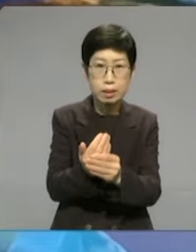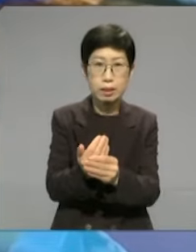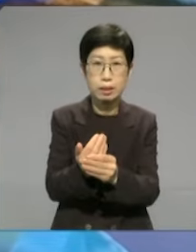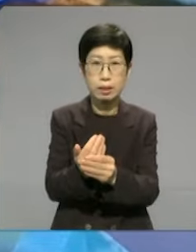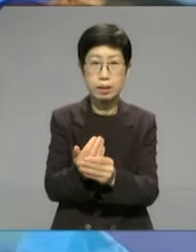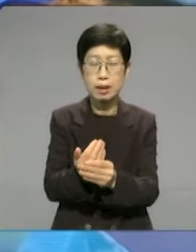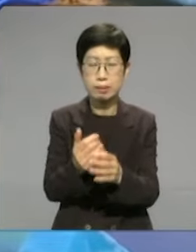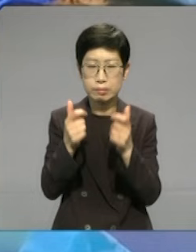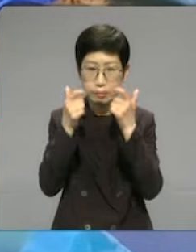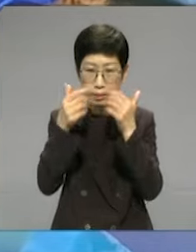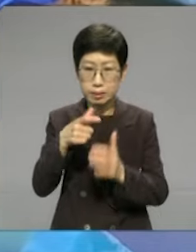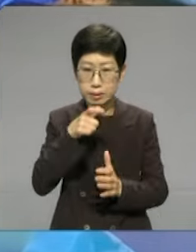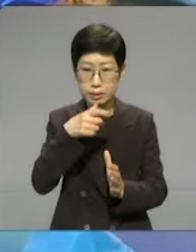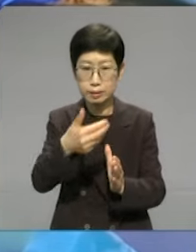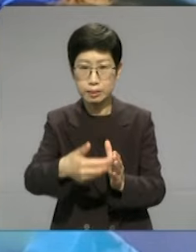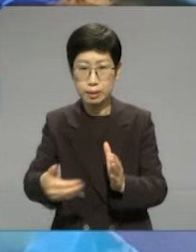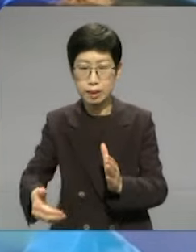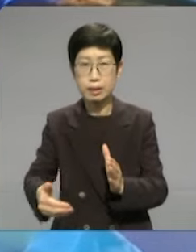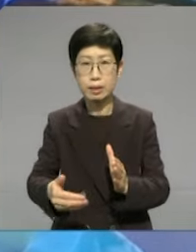예,